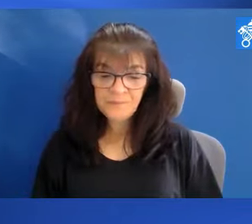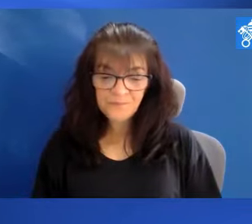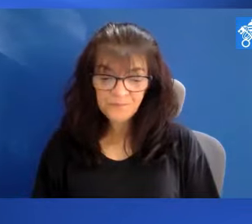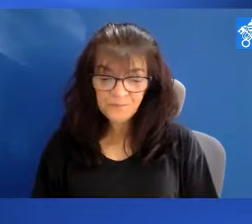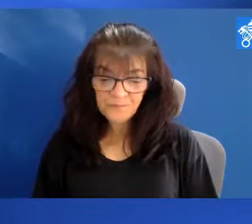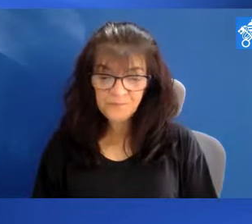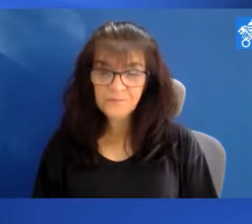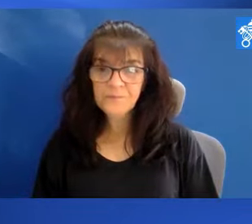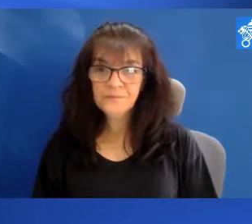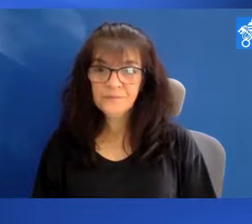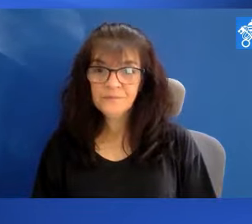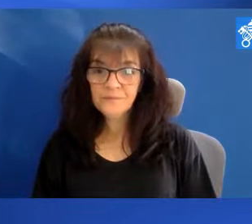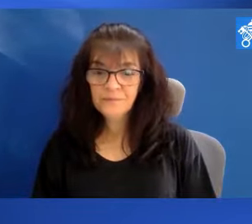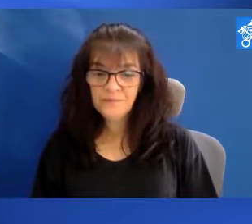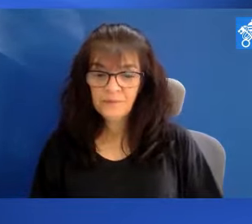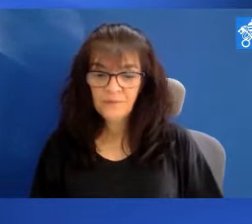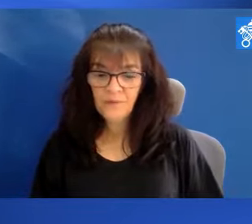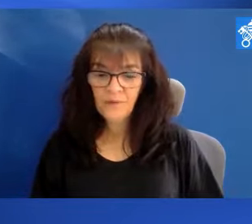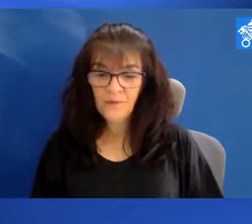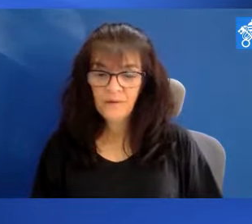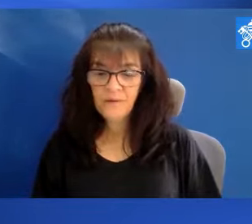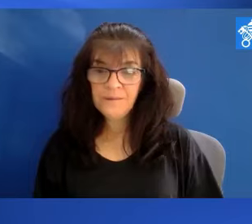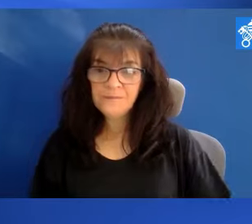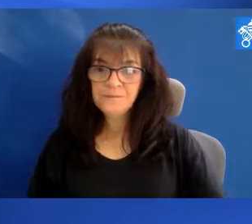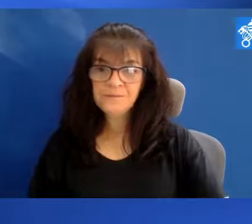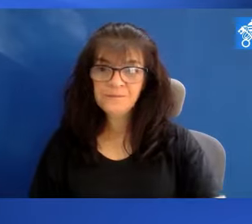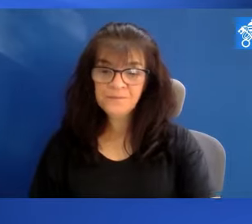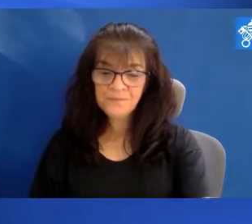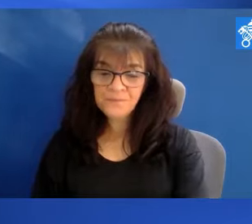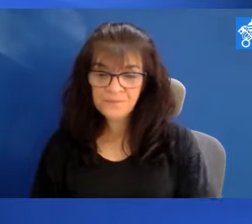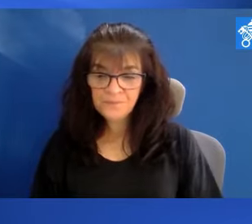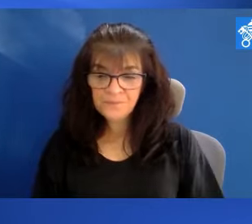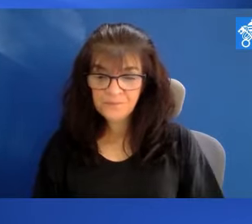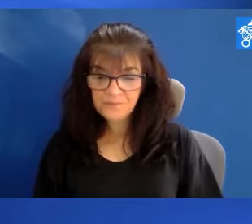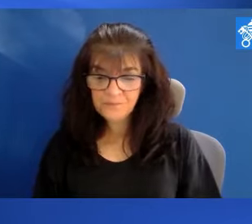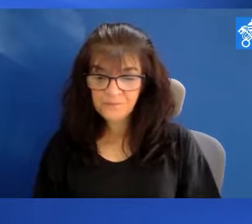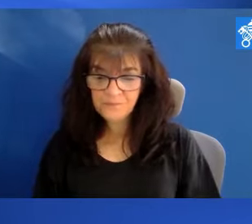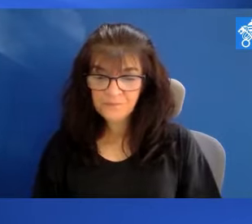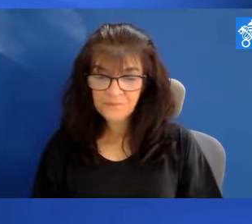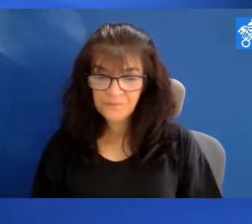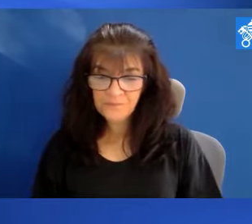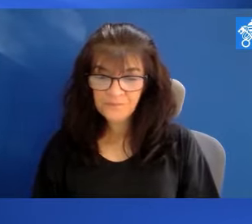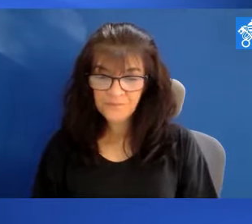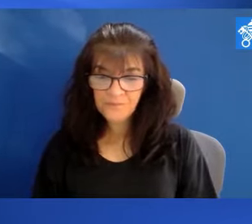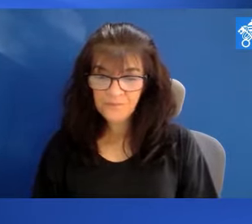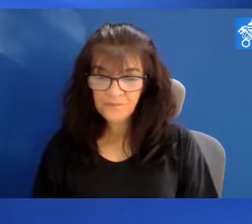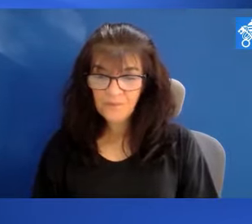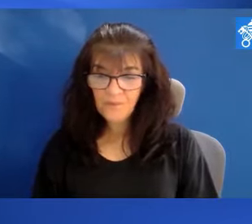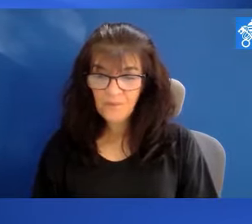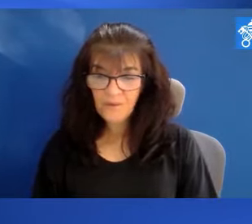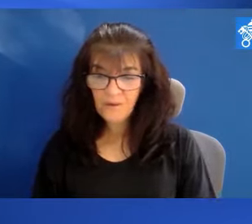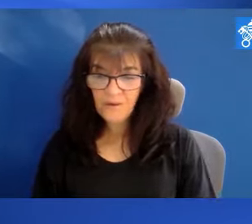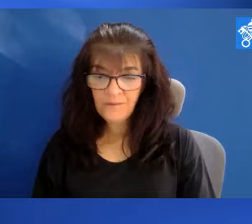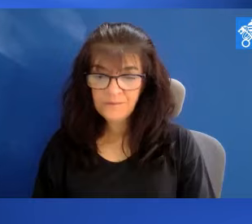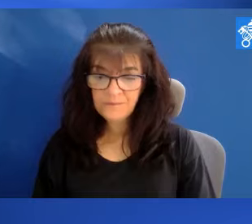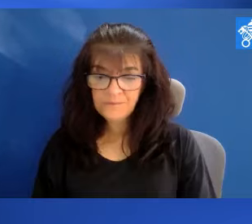Heiliger Vater, die Gläubigen deutscher Sprache möchten Ihnen ihre herzliche Zuneigung und aufrichtige Verbundenheit bekunden und